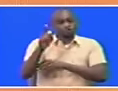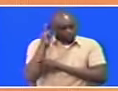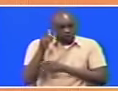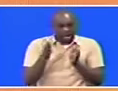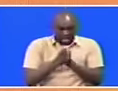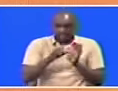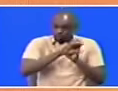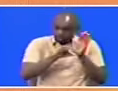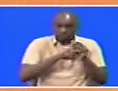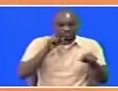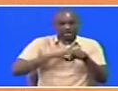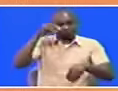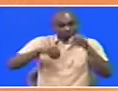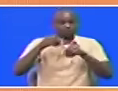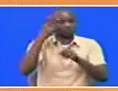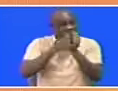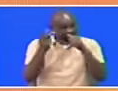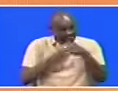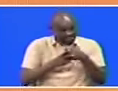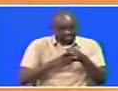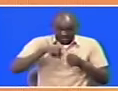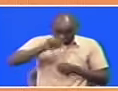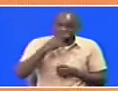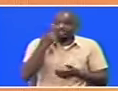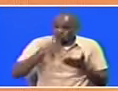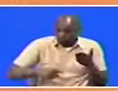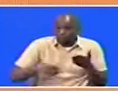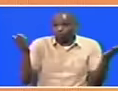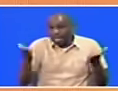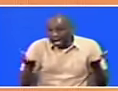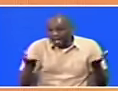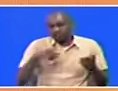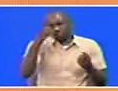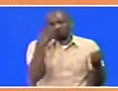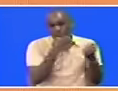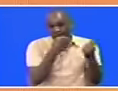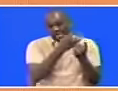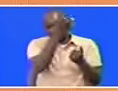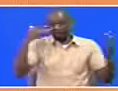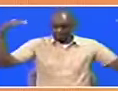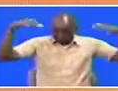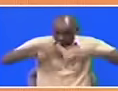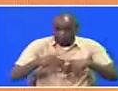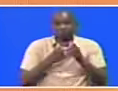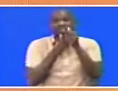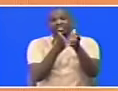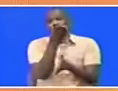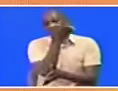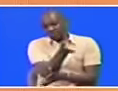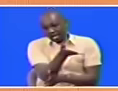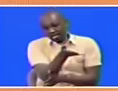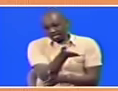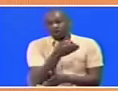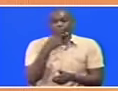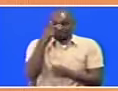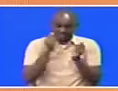za uchaguzi mwaka ujao. Rais alisema kwamba ama alisema haya katika kaunti ya Kwale alipohudhuria kongamano la uongozi na uchaguzi mkuu